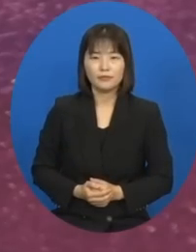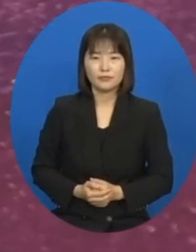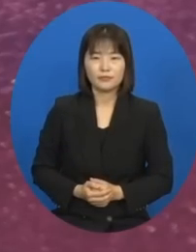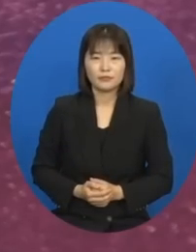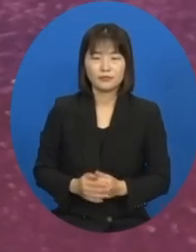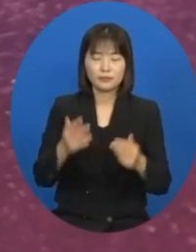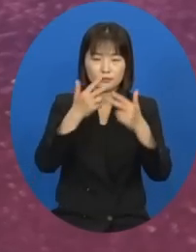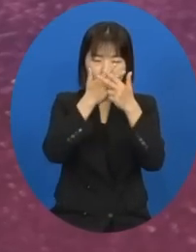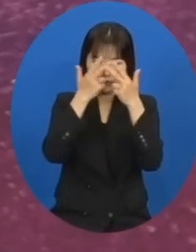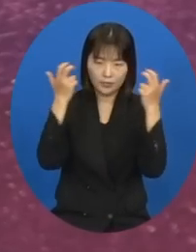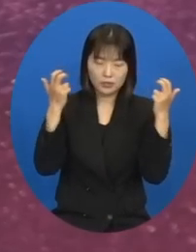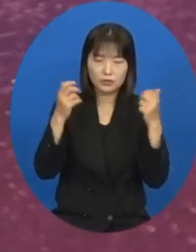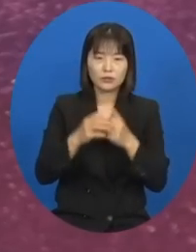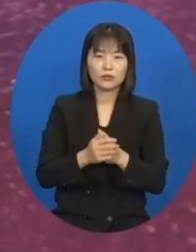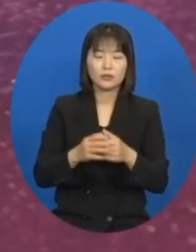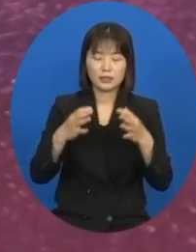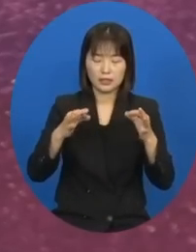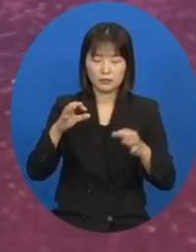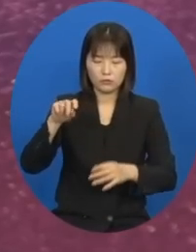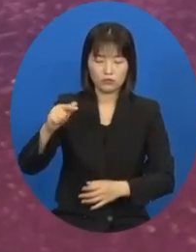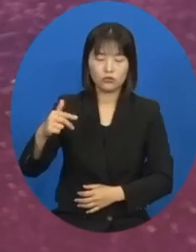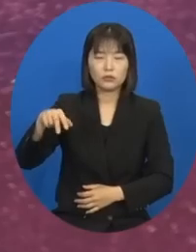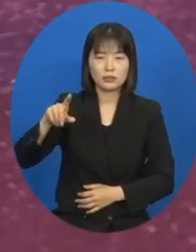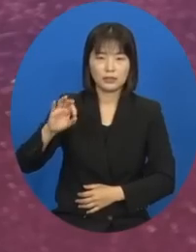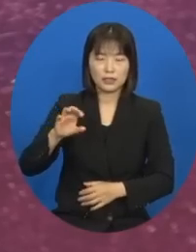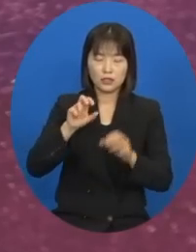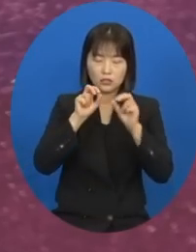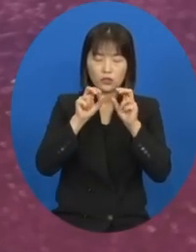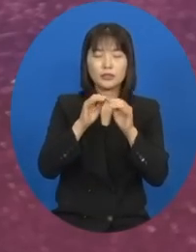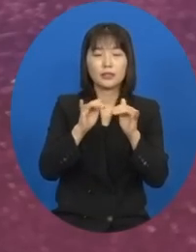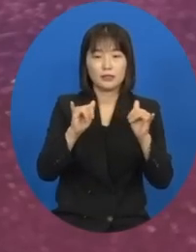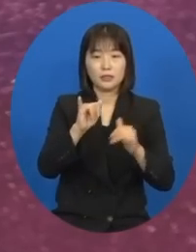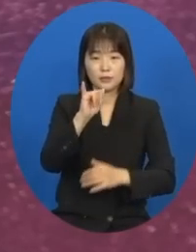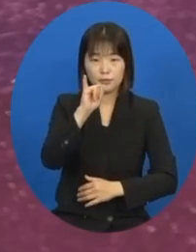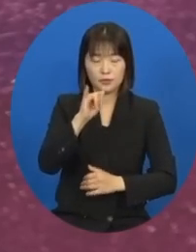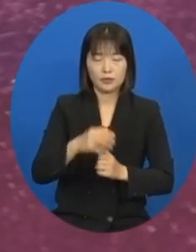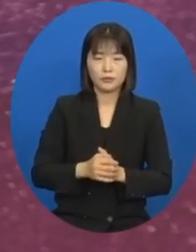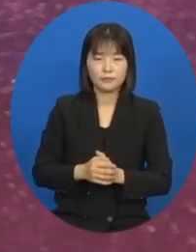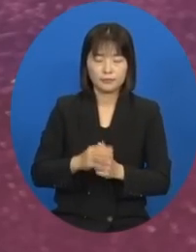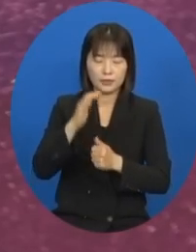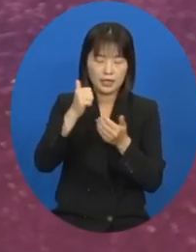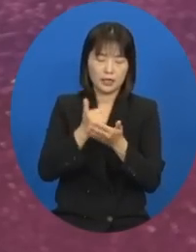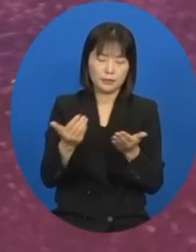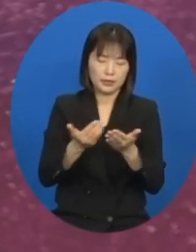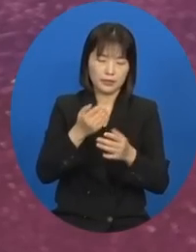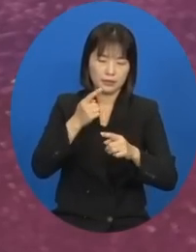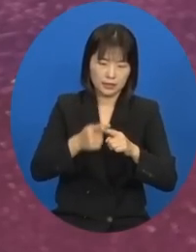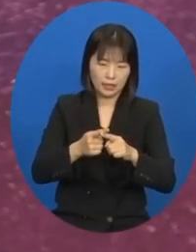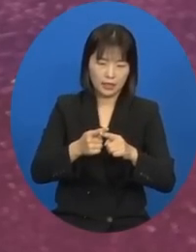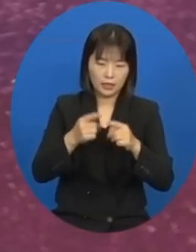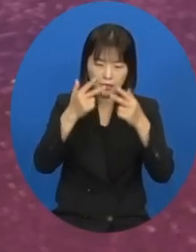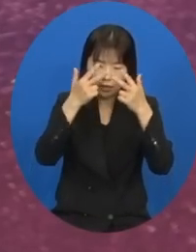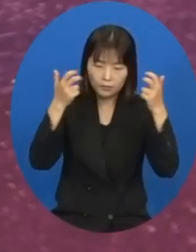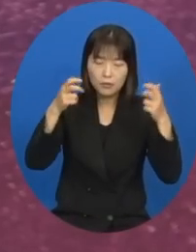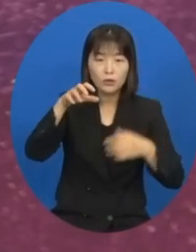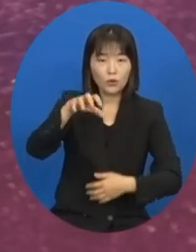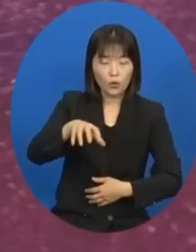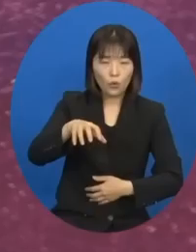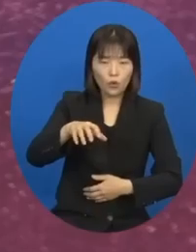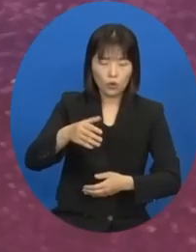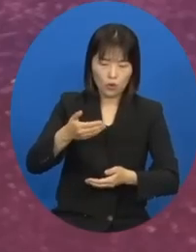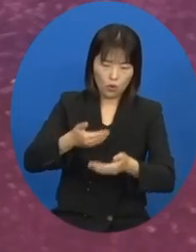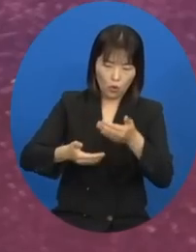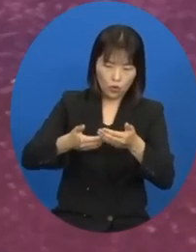멕시코의 김윤상 선교사님이라는 분이 계세요 이분이 사역하시다가 멕시코에서 고속도로에서